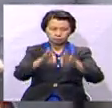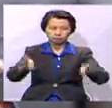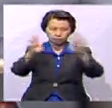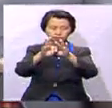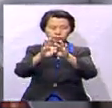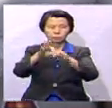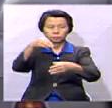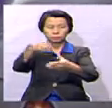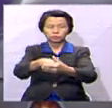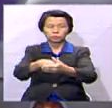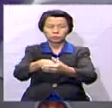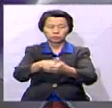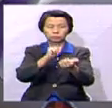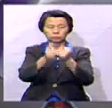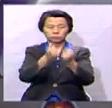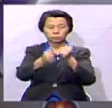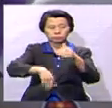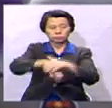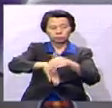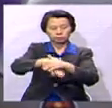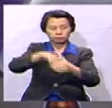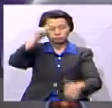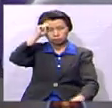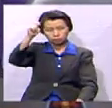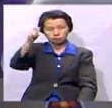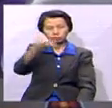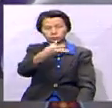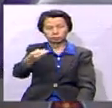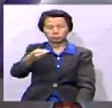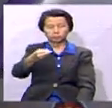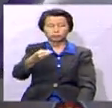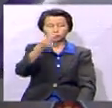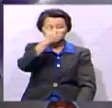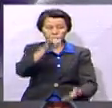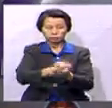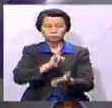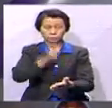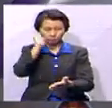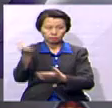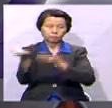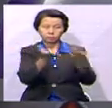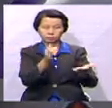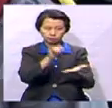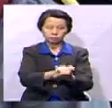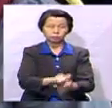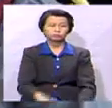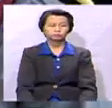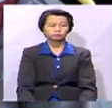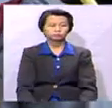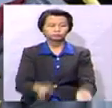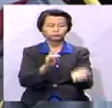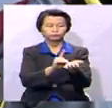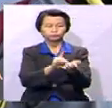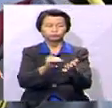dalam sukan bola sepak di negeri Terengganu, dan sebab itu saya akan buat keputusan apa yang terbaik. Dr.